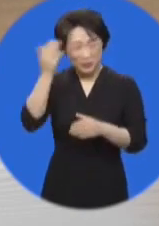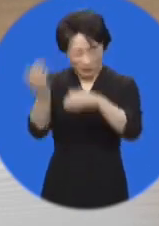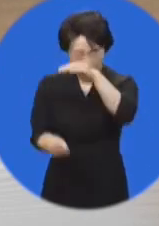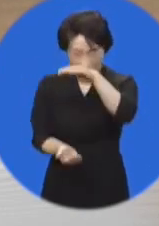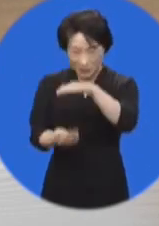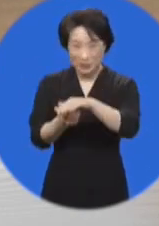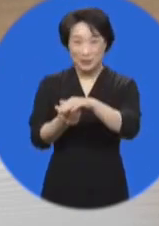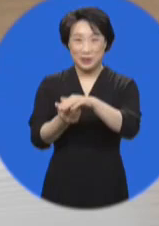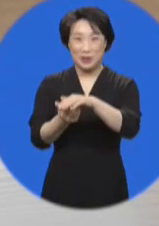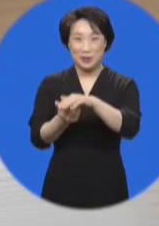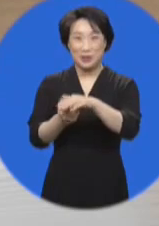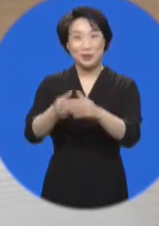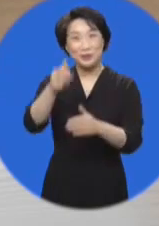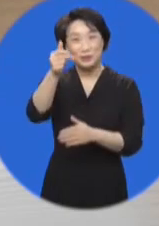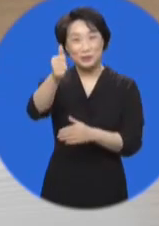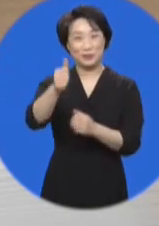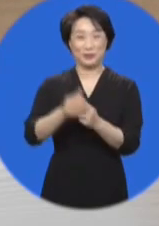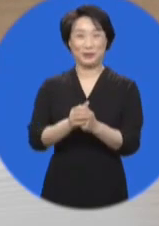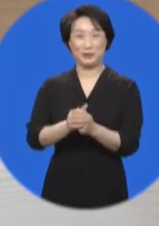전지하신 자요,